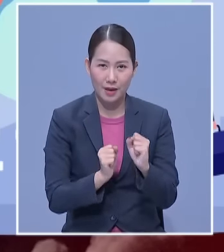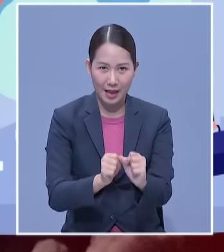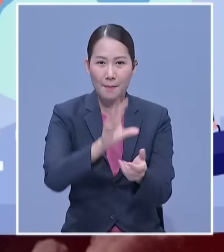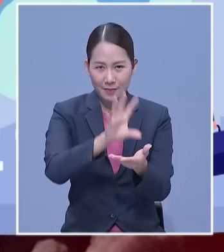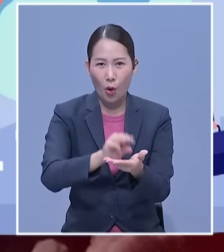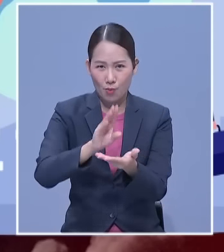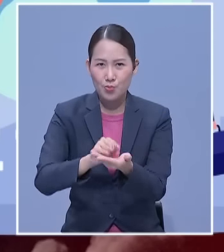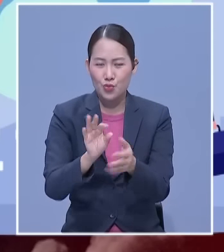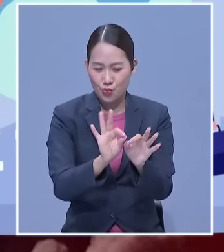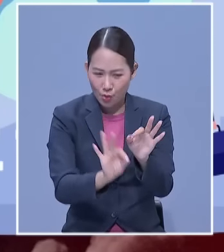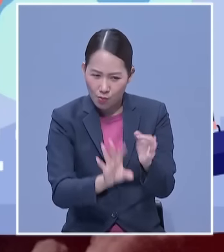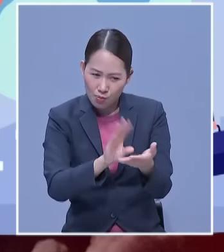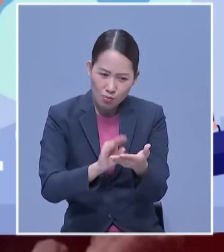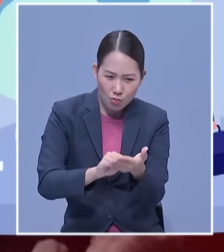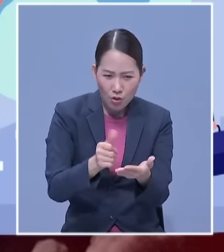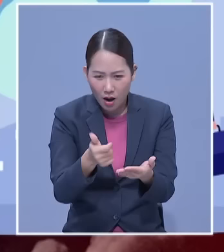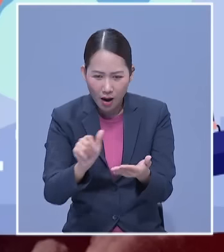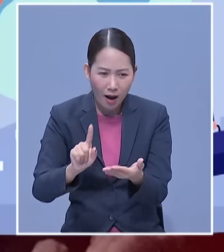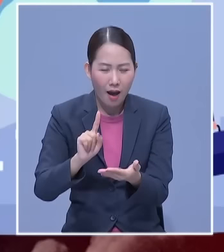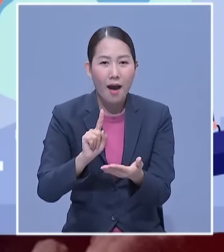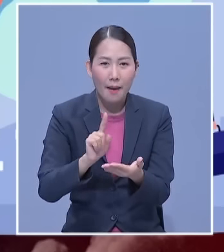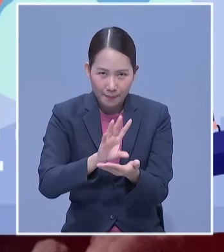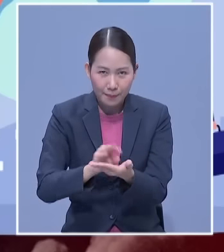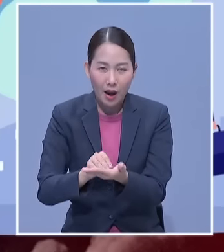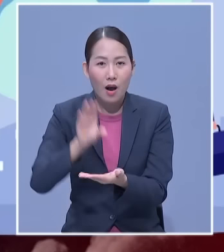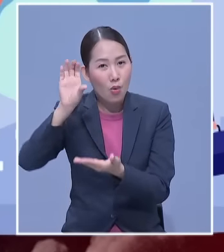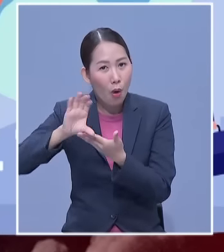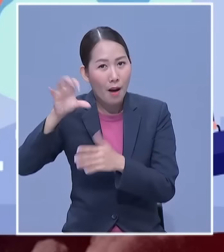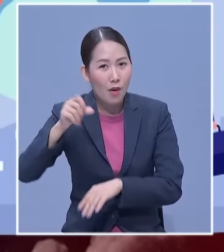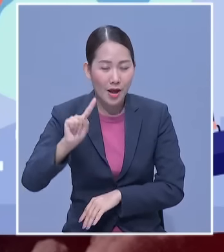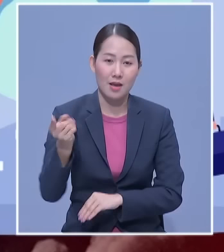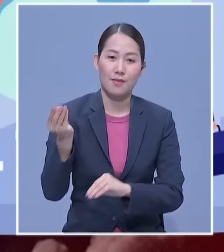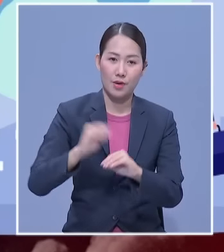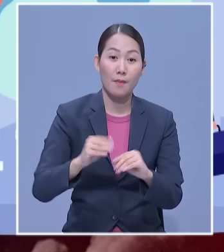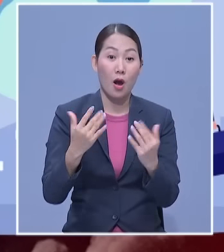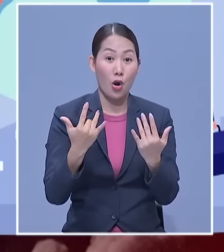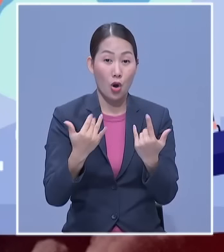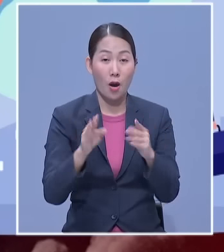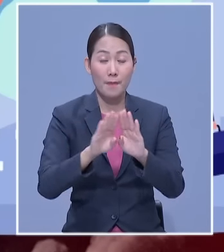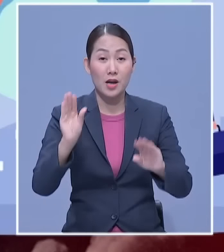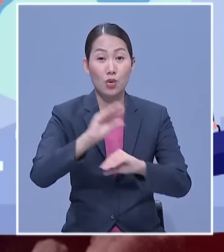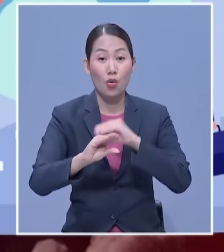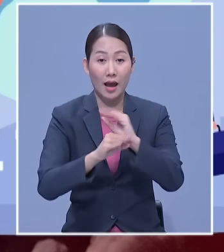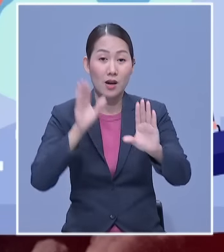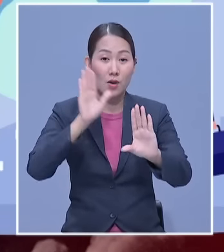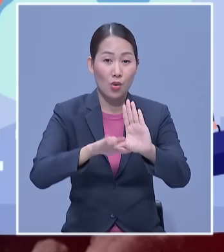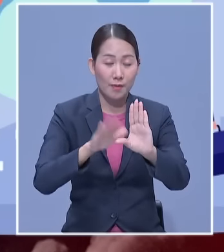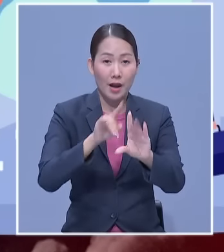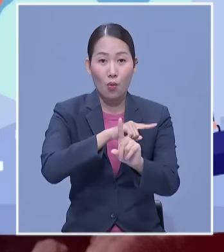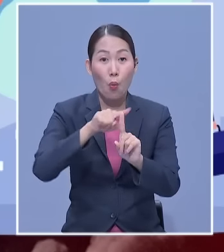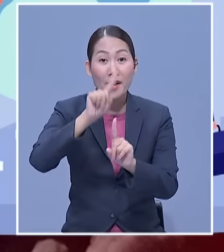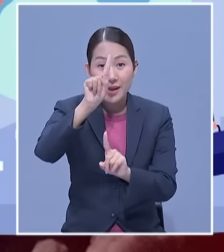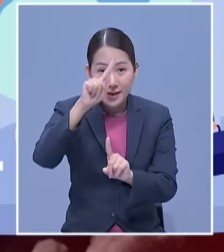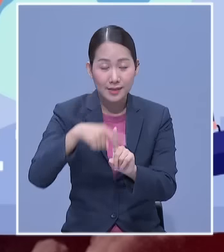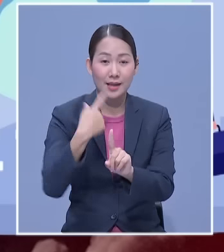สามารถใช้จ่ายกับโครงการได้ส่วนรายละเอียดจะเปิดให้ประชาชนลงทะเบียนรับสิทธิภายในวันที่ 1พฤศจิกายนนี้